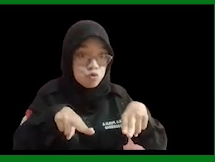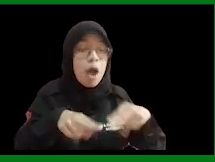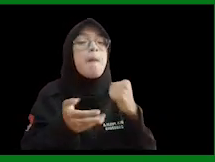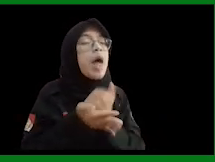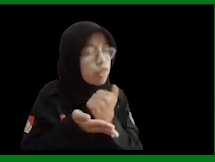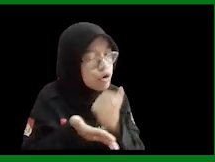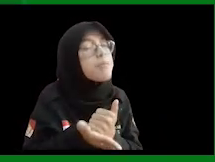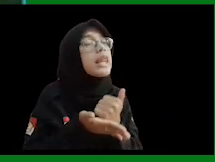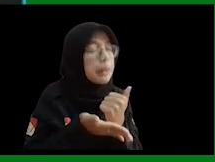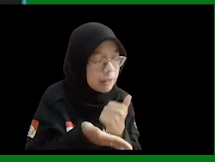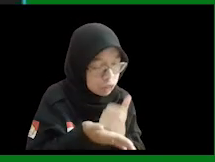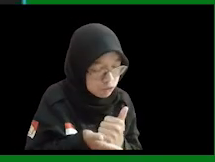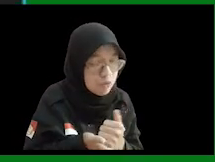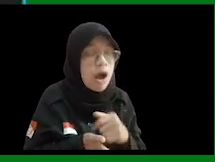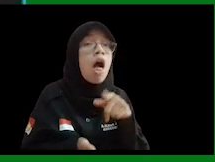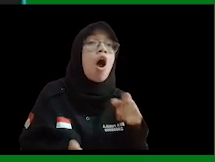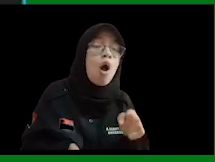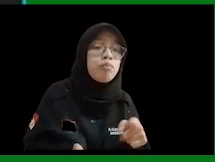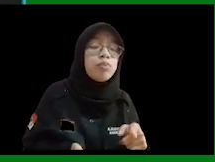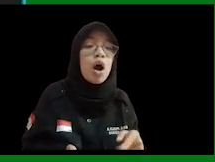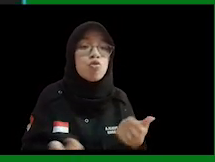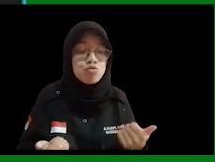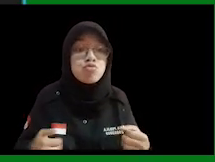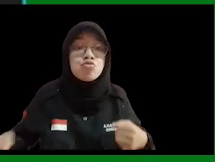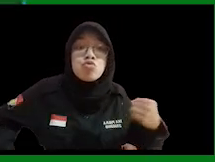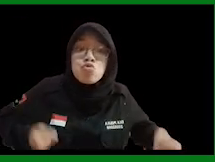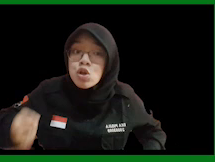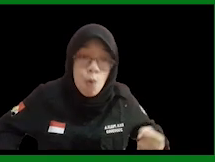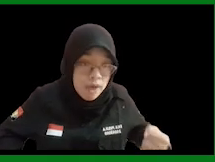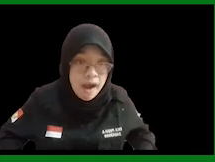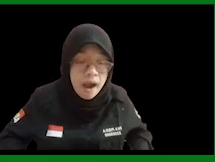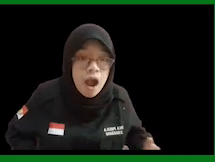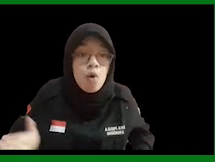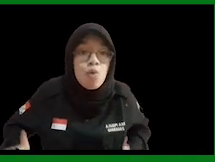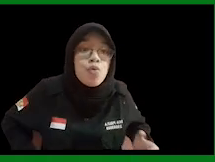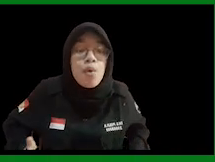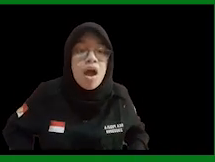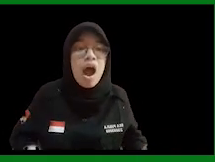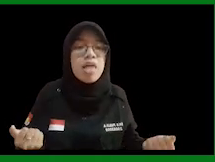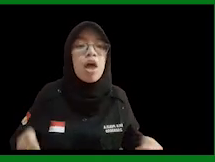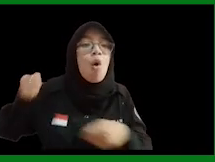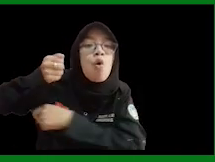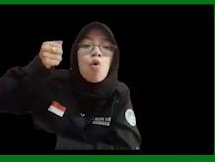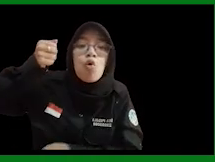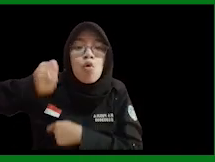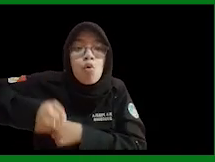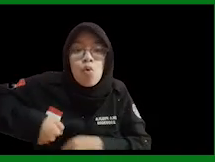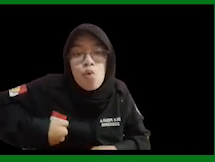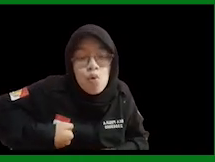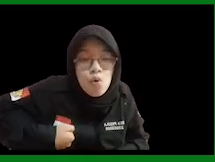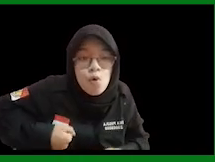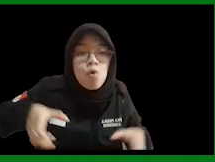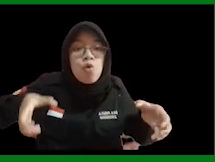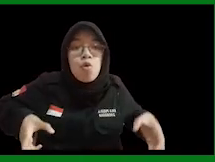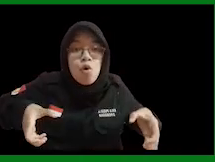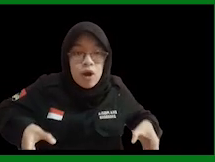Petugas kami akan membantu Anda turun dari kendaraan jika dibutuhkan. Jika Anda membutuhkan alat bantu mobilitas seperti kursi roda,